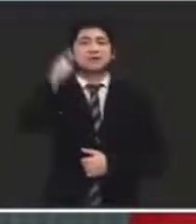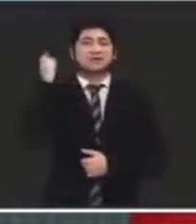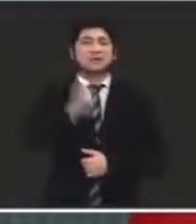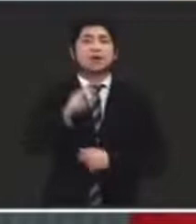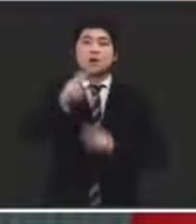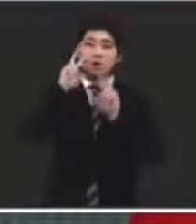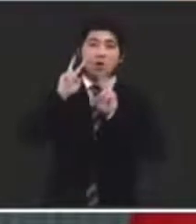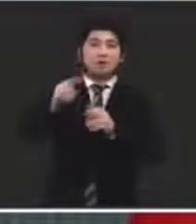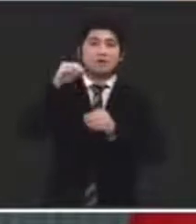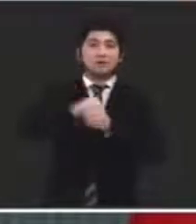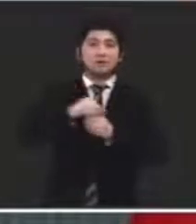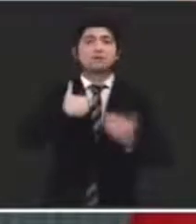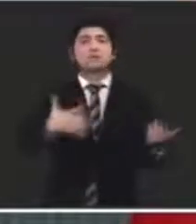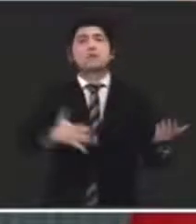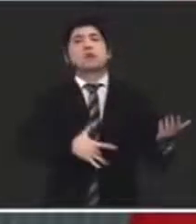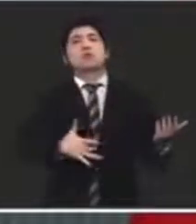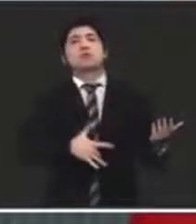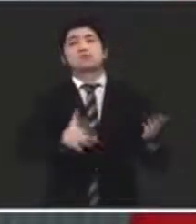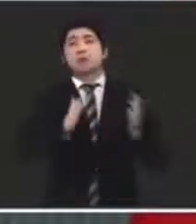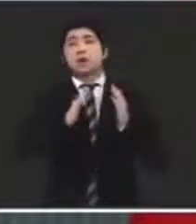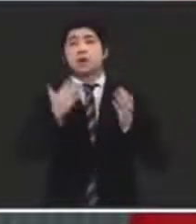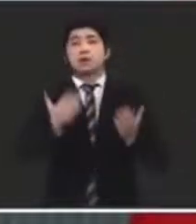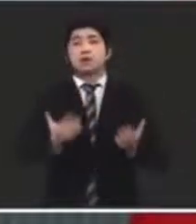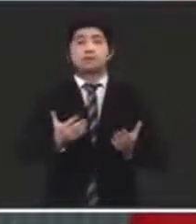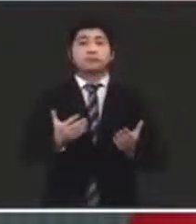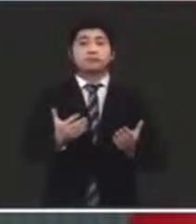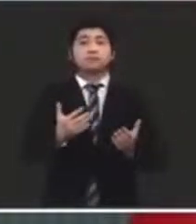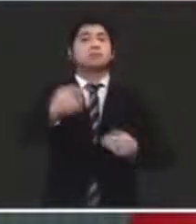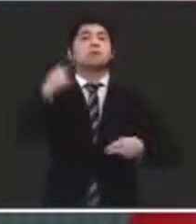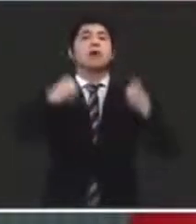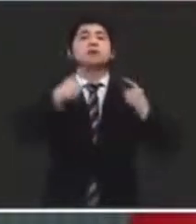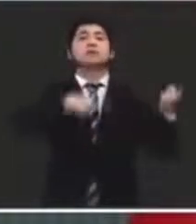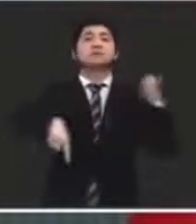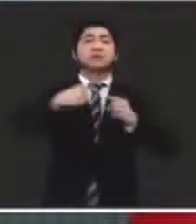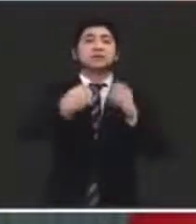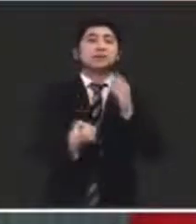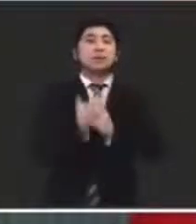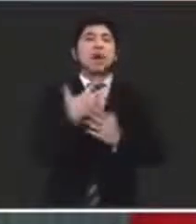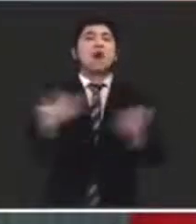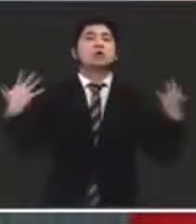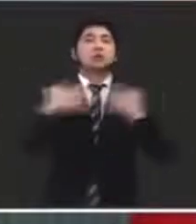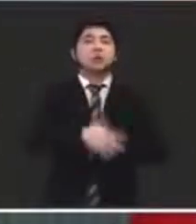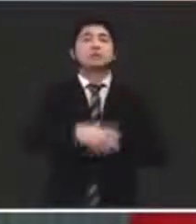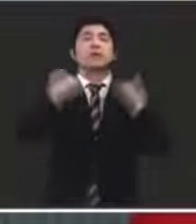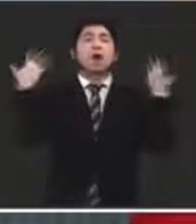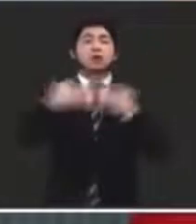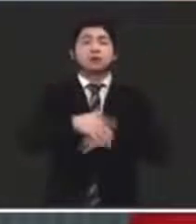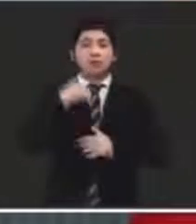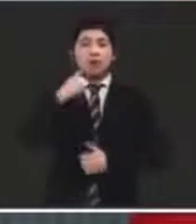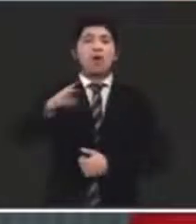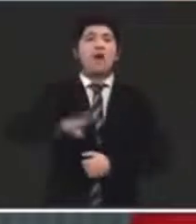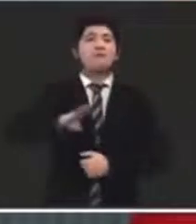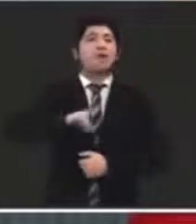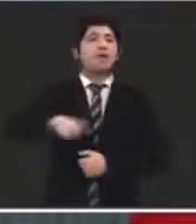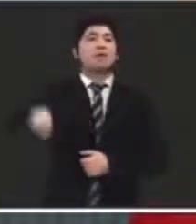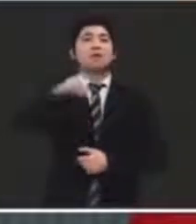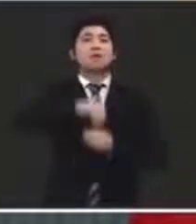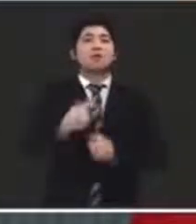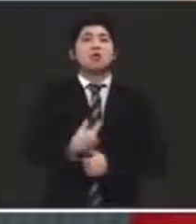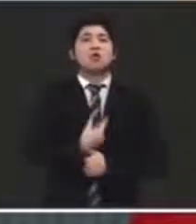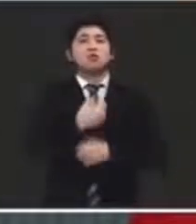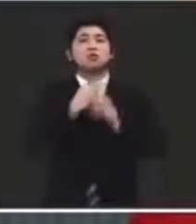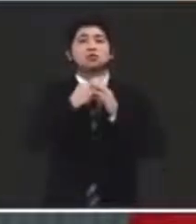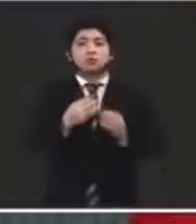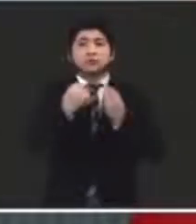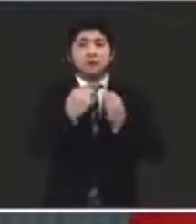görmekten memnuniyet duydum birileri sabah akşam evlatlarımıza sadece umutsuzluk